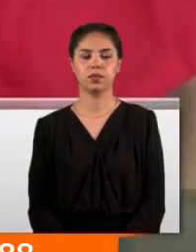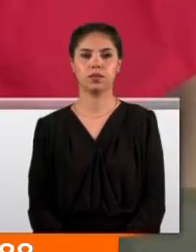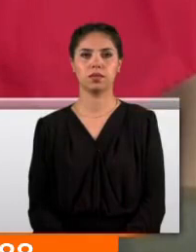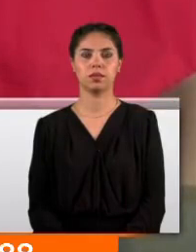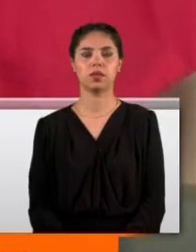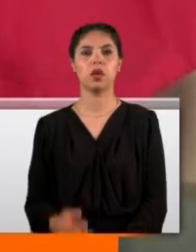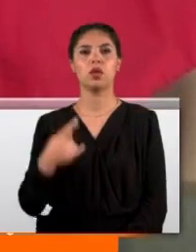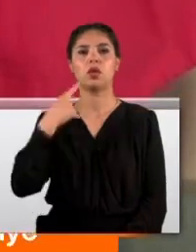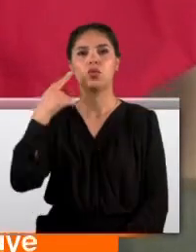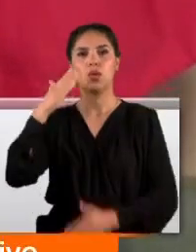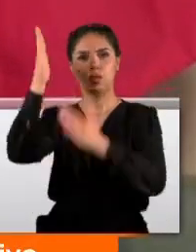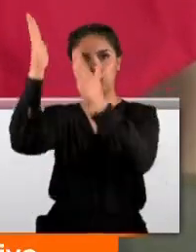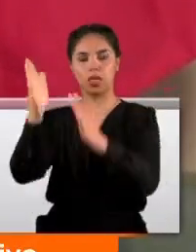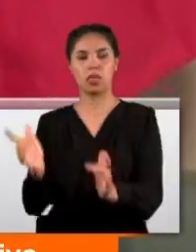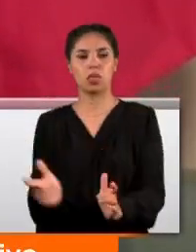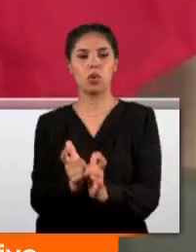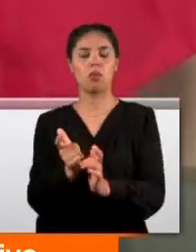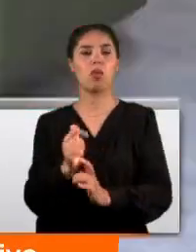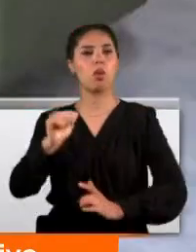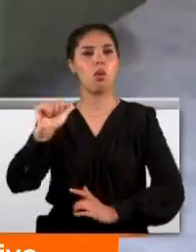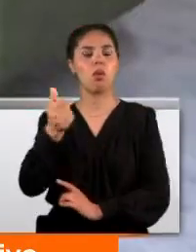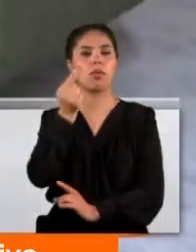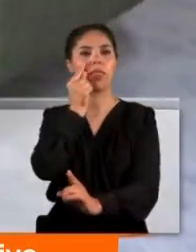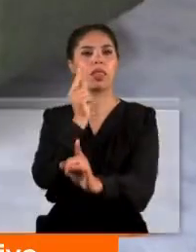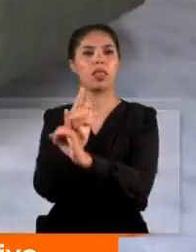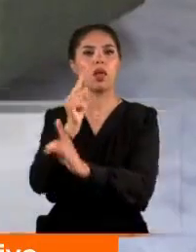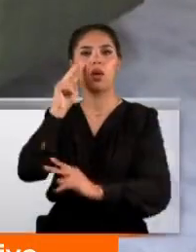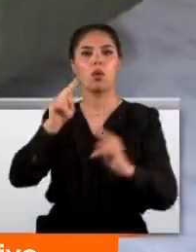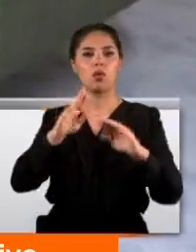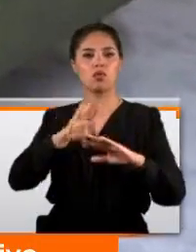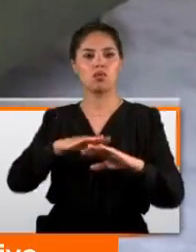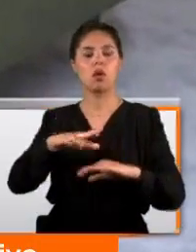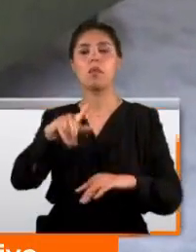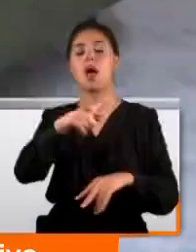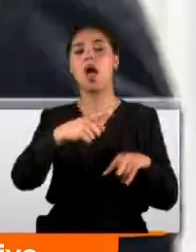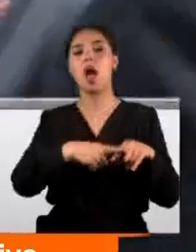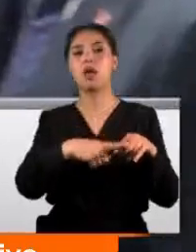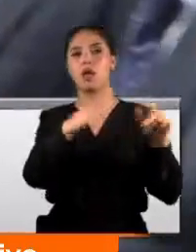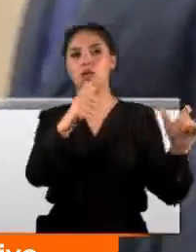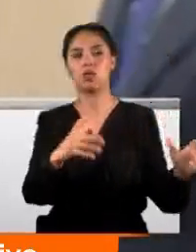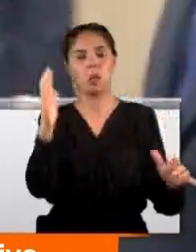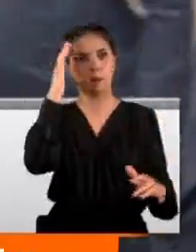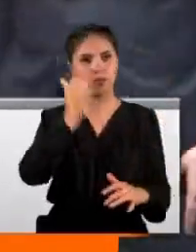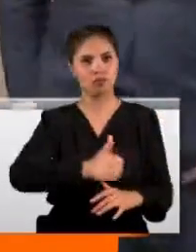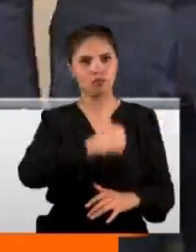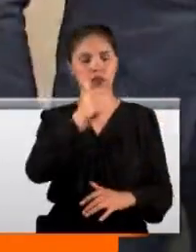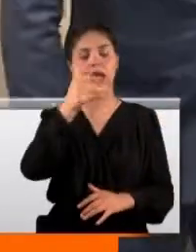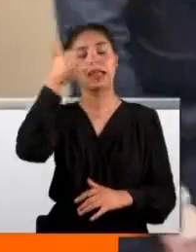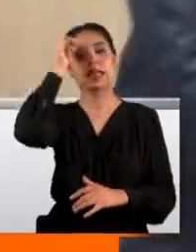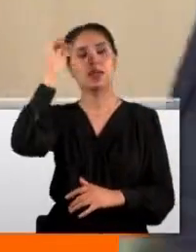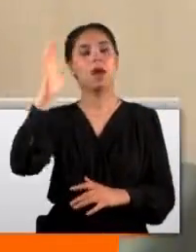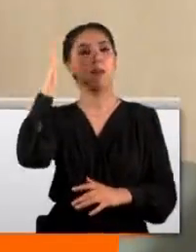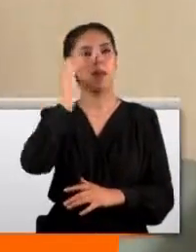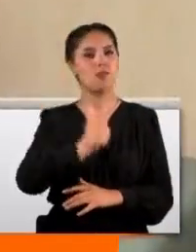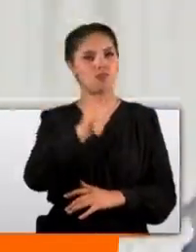Erdoğan toplantıların arasına yine önemli temaslar sığdırdı. Arnavutluk Başbakanı Edi Rama, İspanya Başbakanı